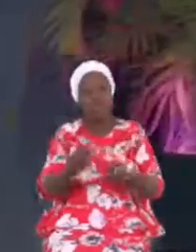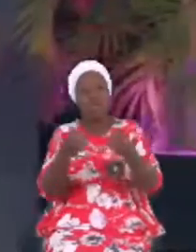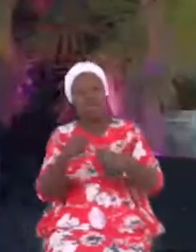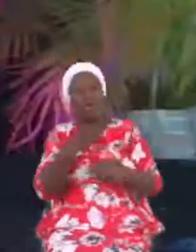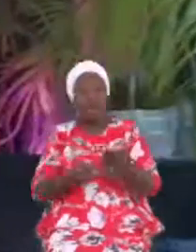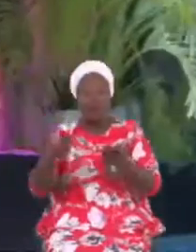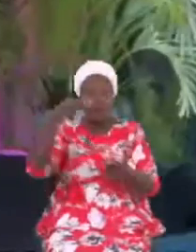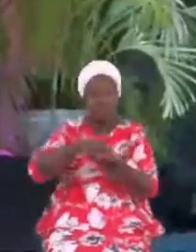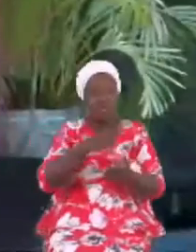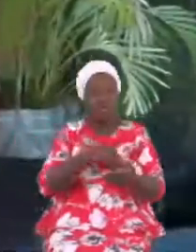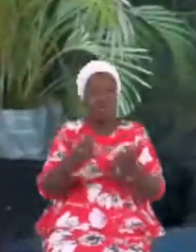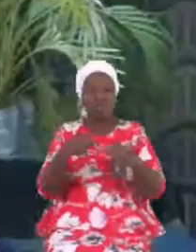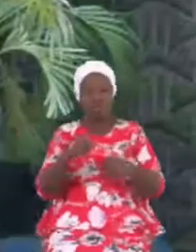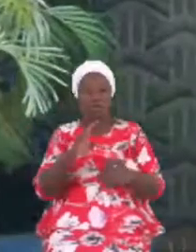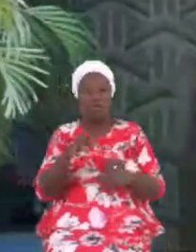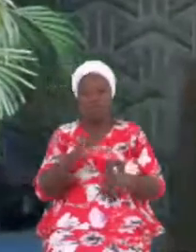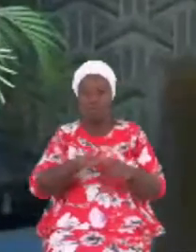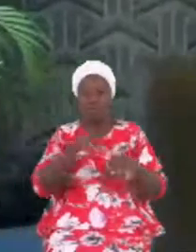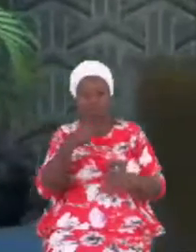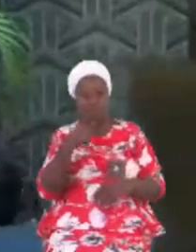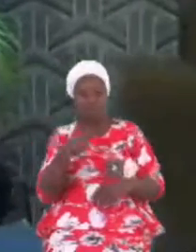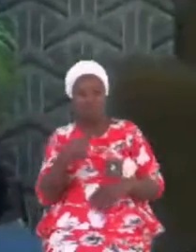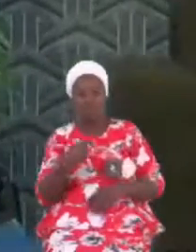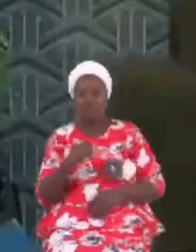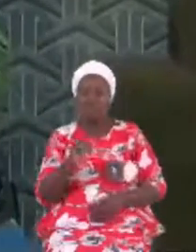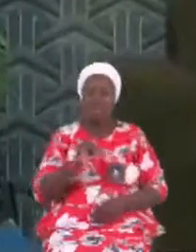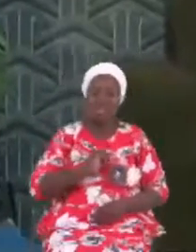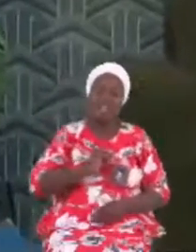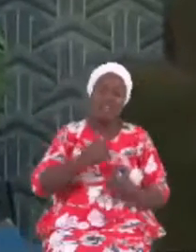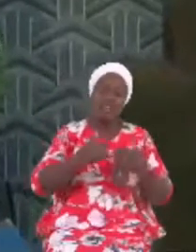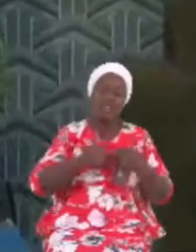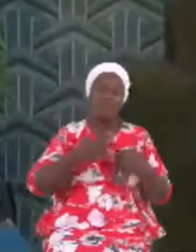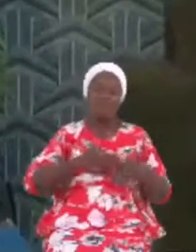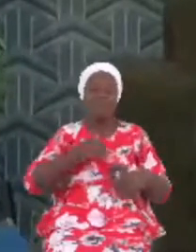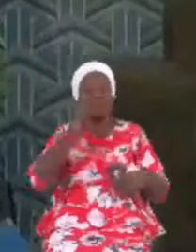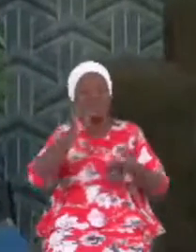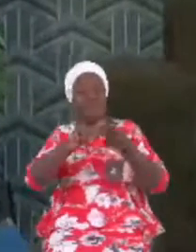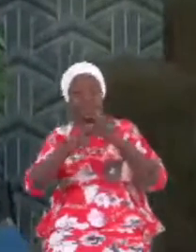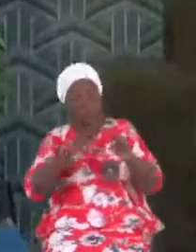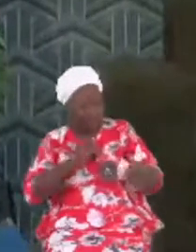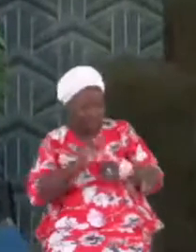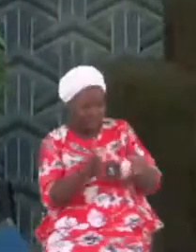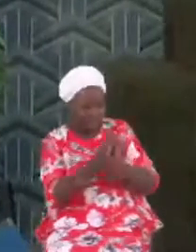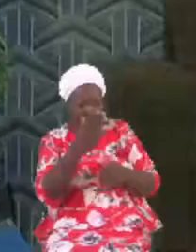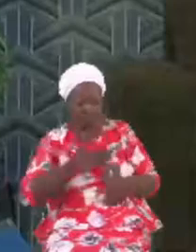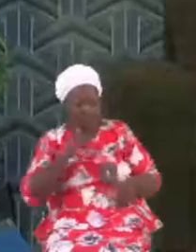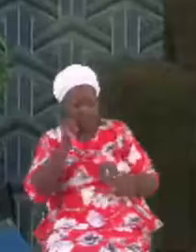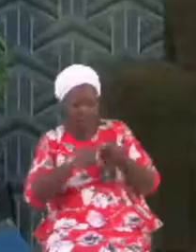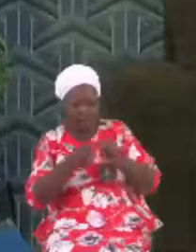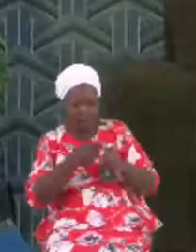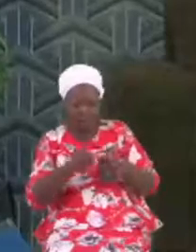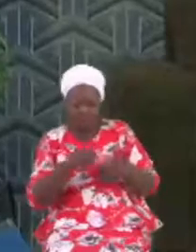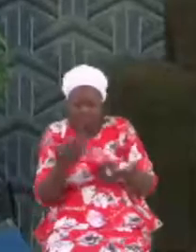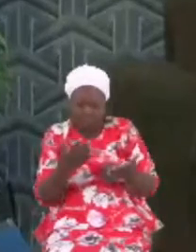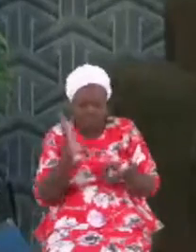Il se leva et alla. Il n'a pas dit, je vais demander à ma copine s'il faut prendre la décision ou pas. Il se leva et